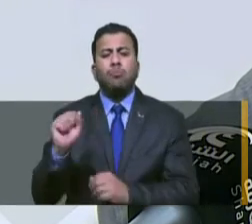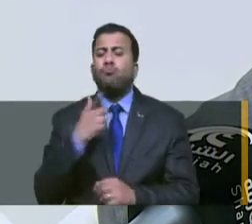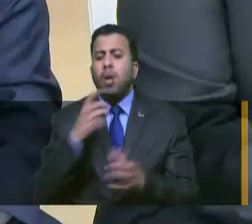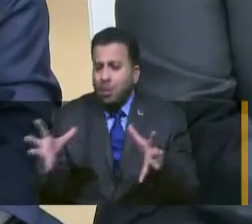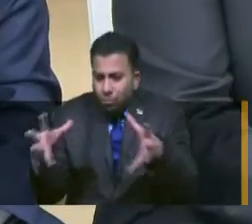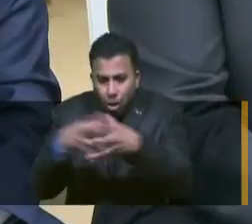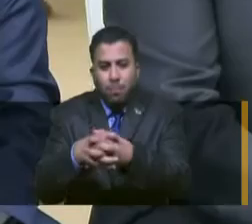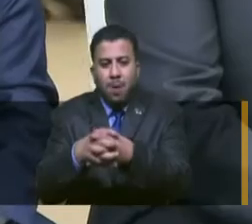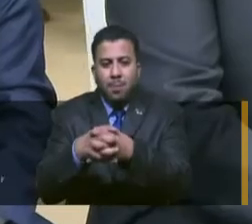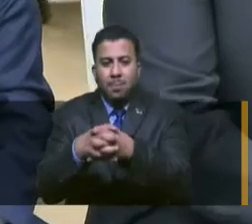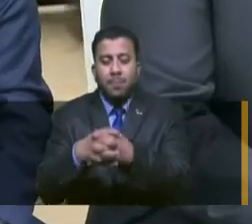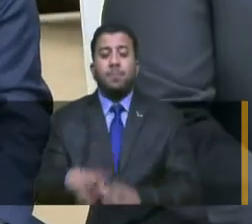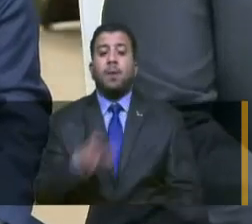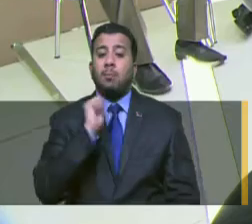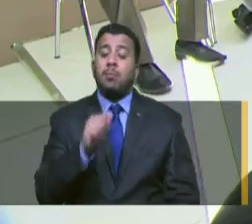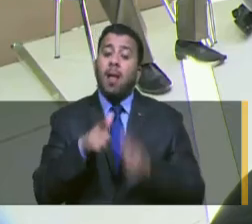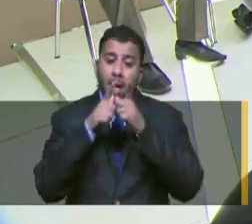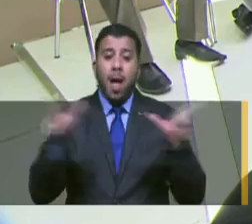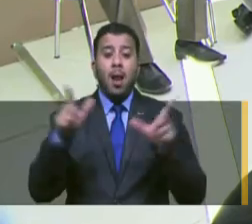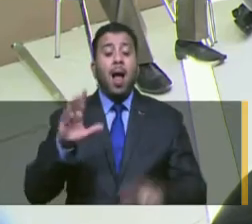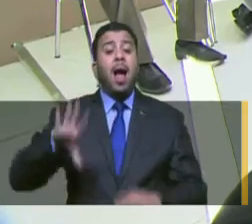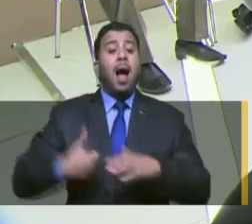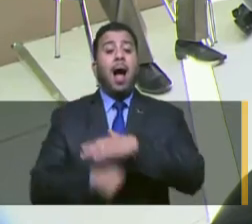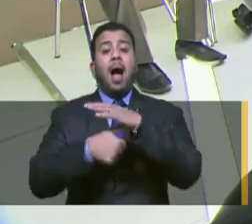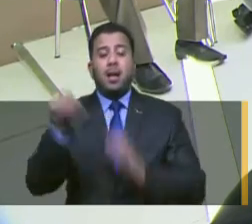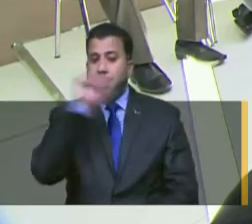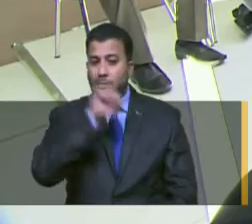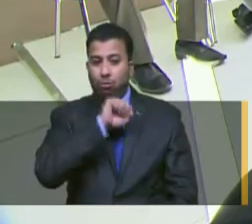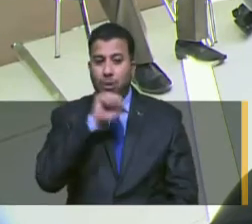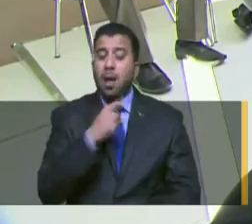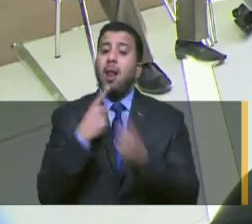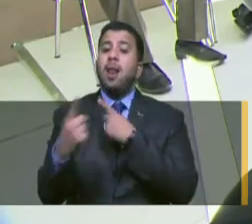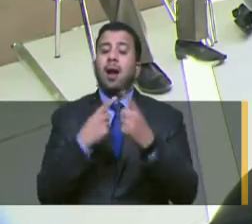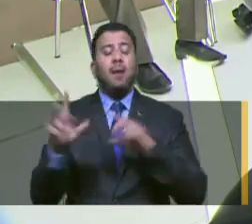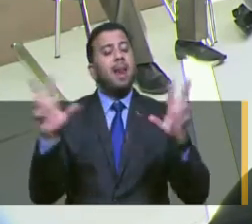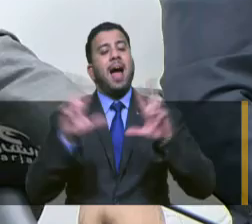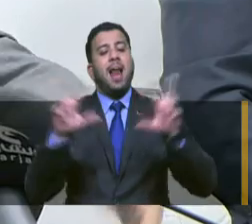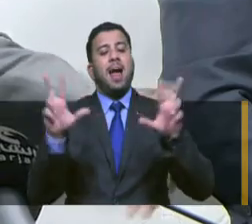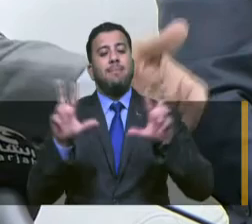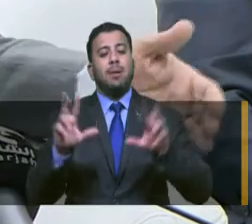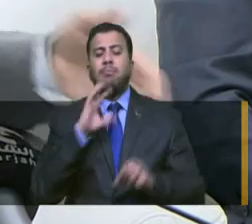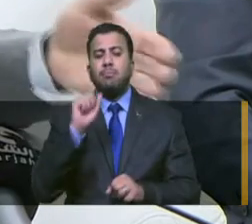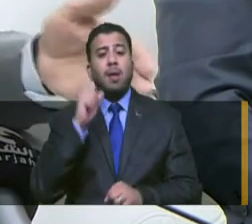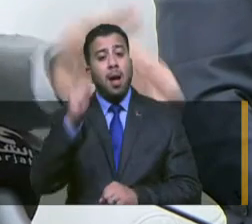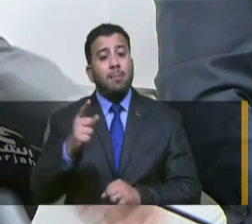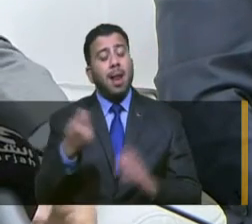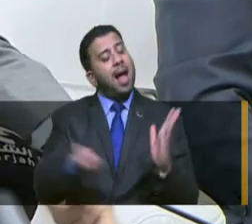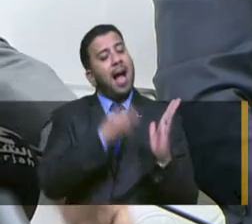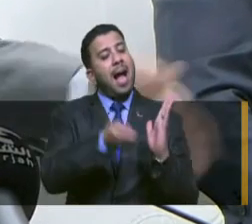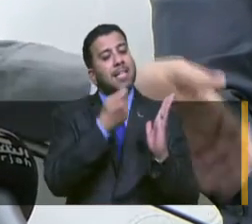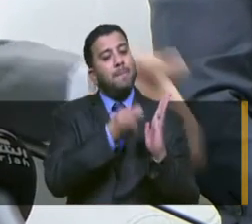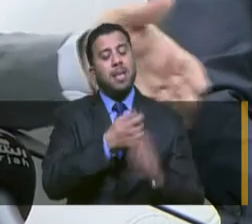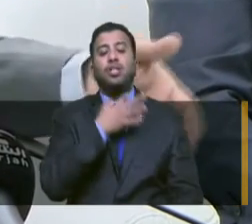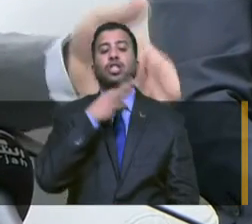يجمعهم. كما كشف صاحب السمو حاكم الشارقة خلال لقائه بالإعلاميين عن إصداراته الأدبية